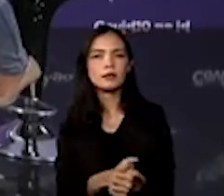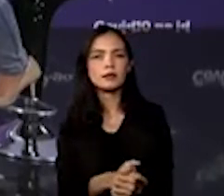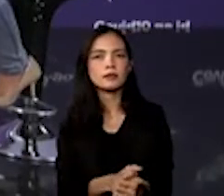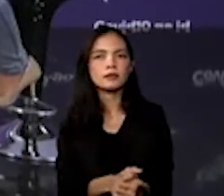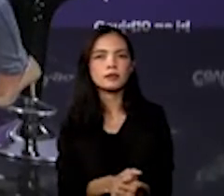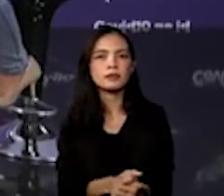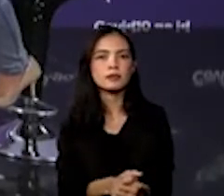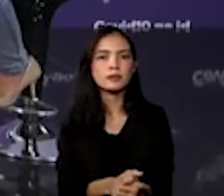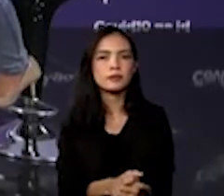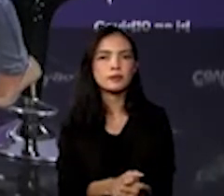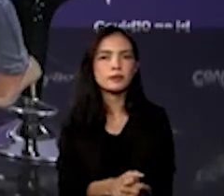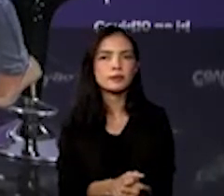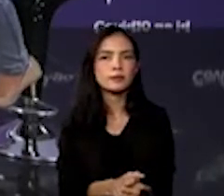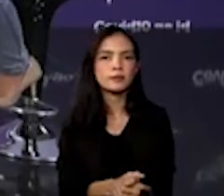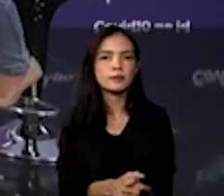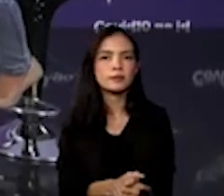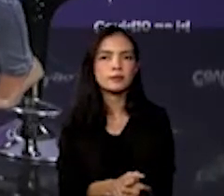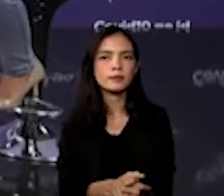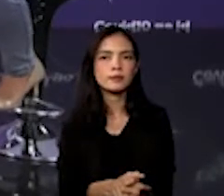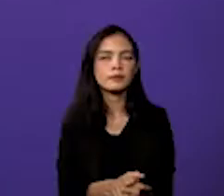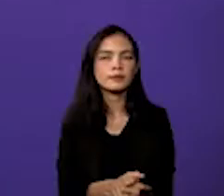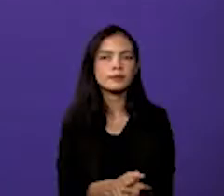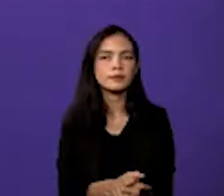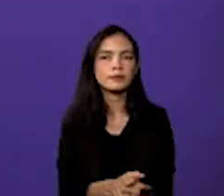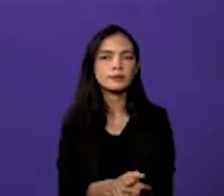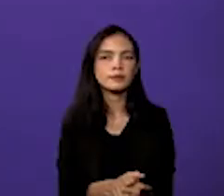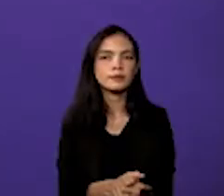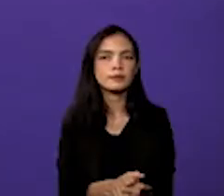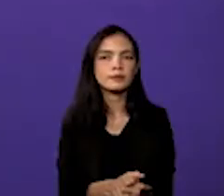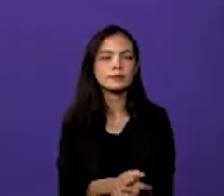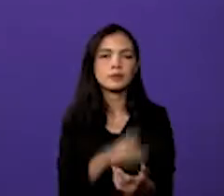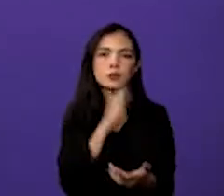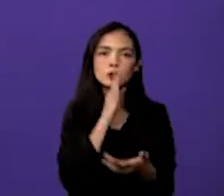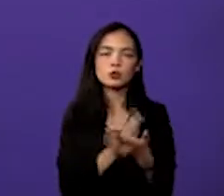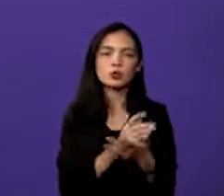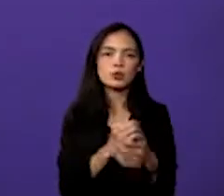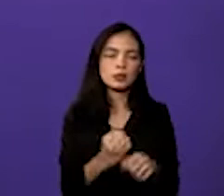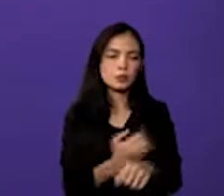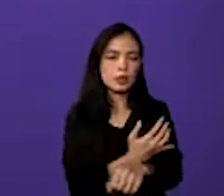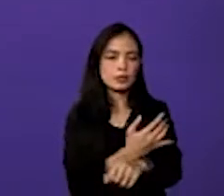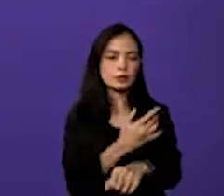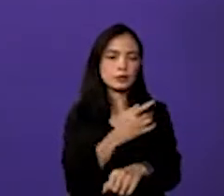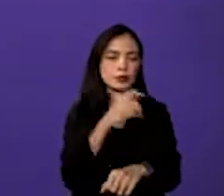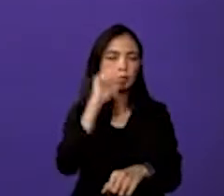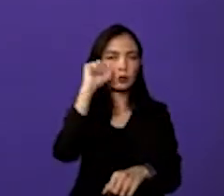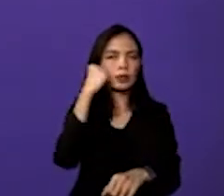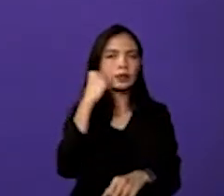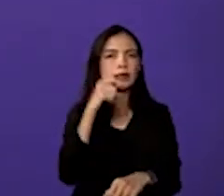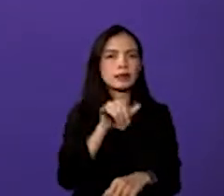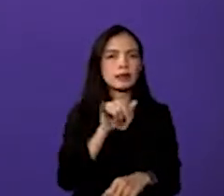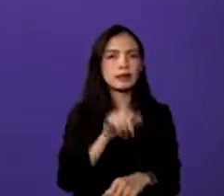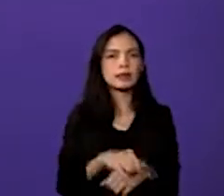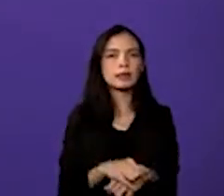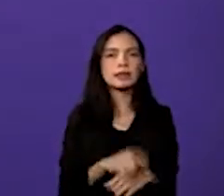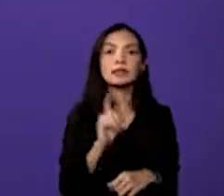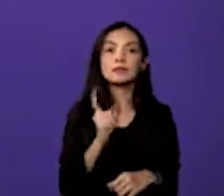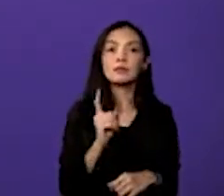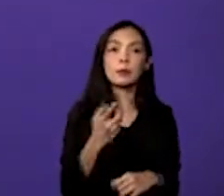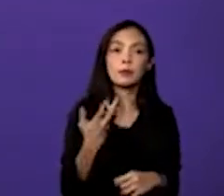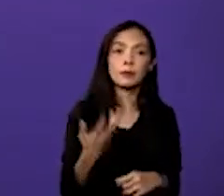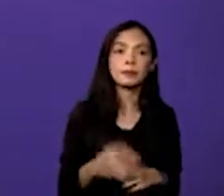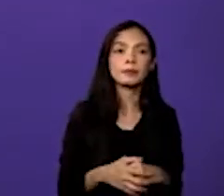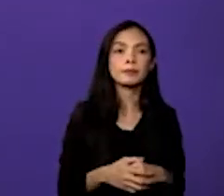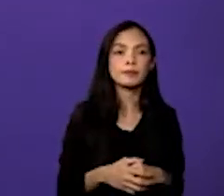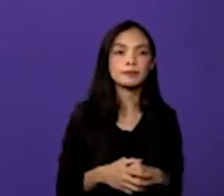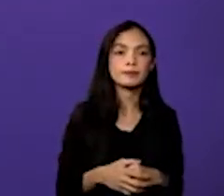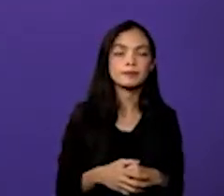gimana kalau untuk inspirasi ini jujur inspirasi itu menurut saya paling susah ya paling susah datangnya karena harus